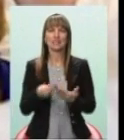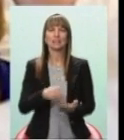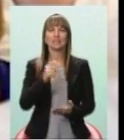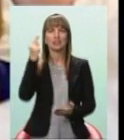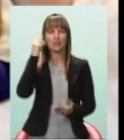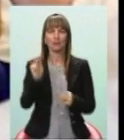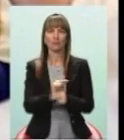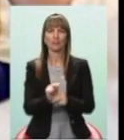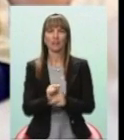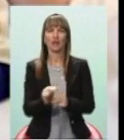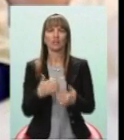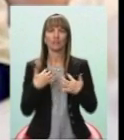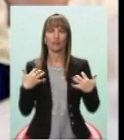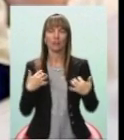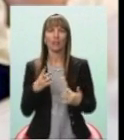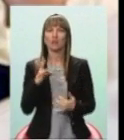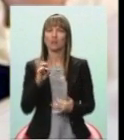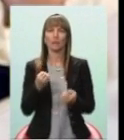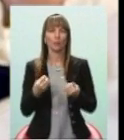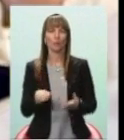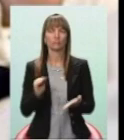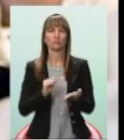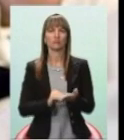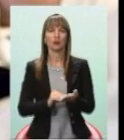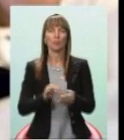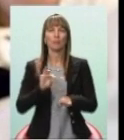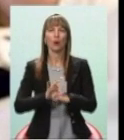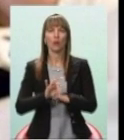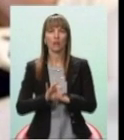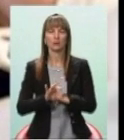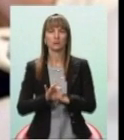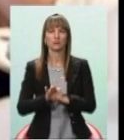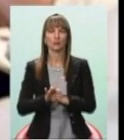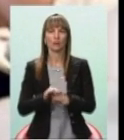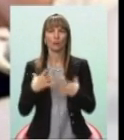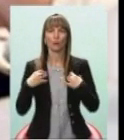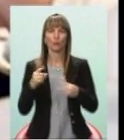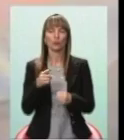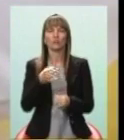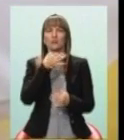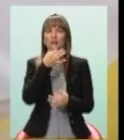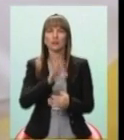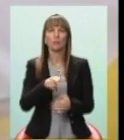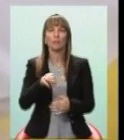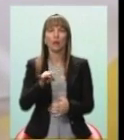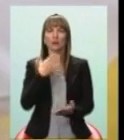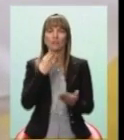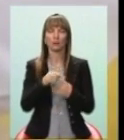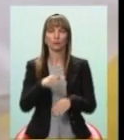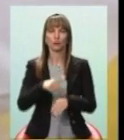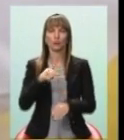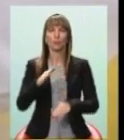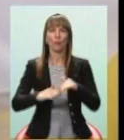у лікуванні тваринок, адже не так і просто встановити діагноз пухнастику, котрий не скаже про свої почуття. Професія є